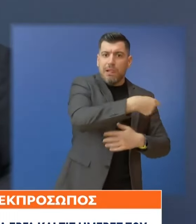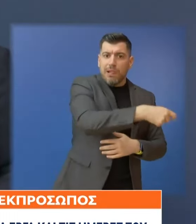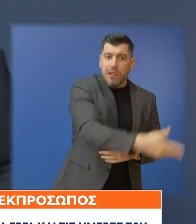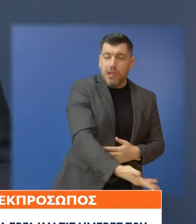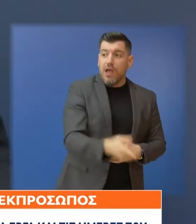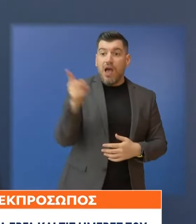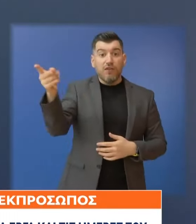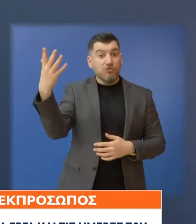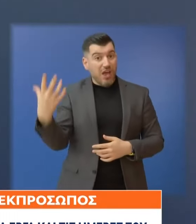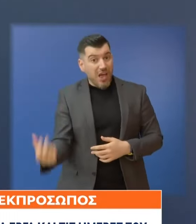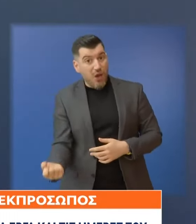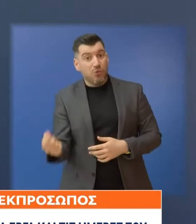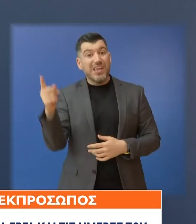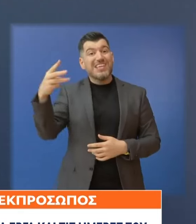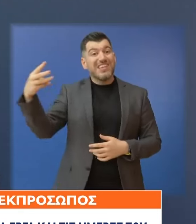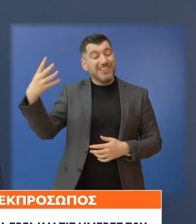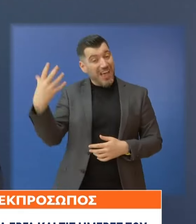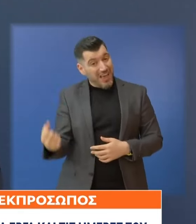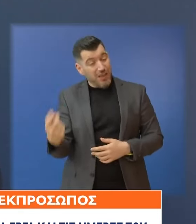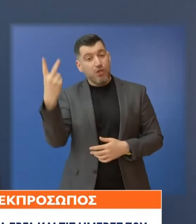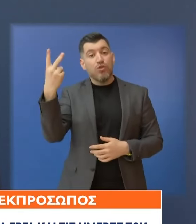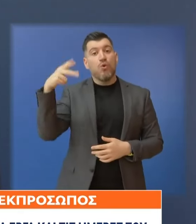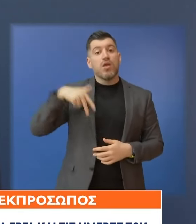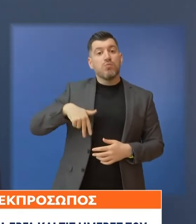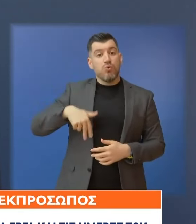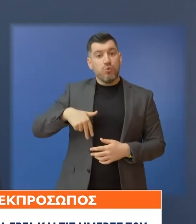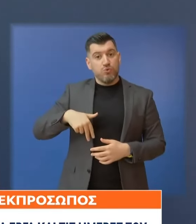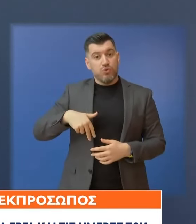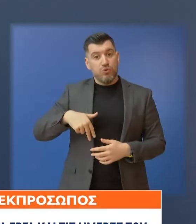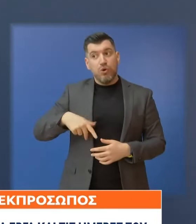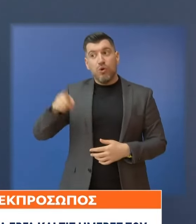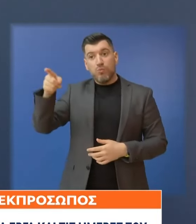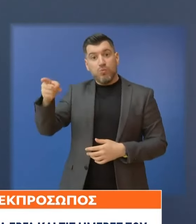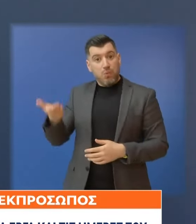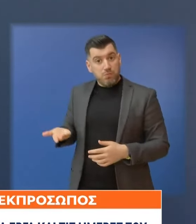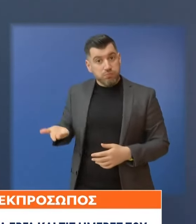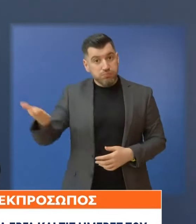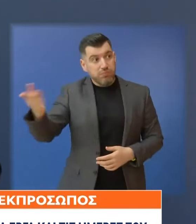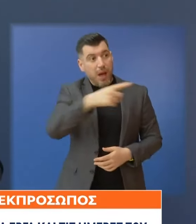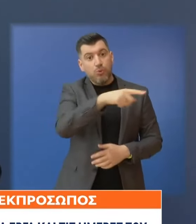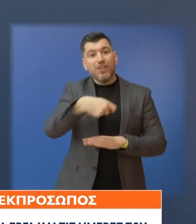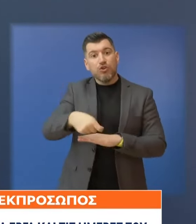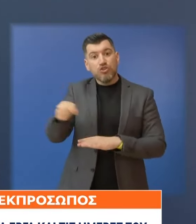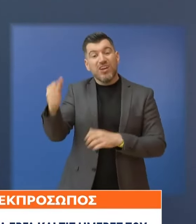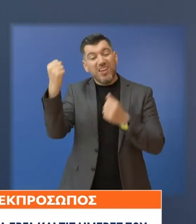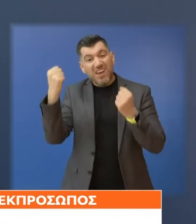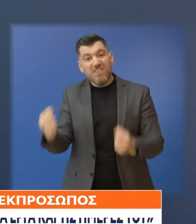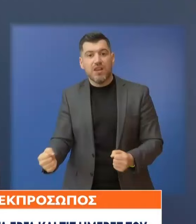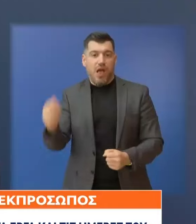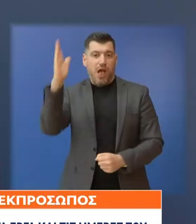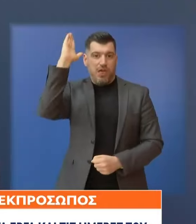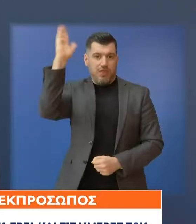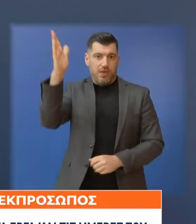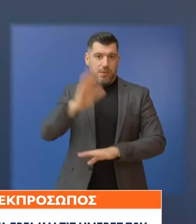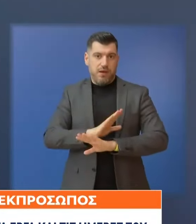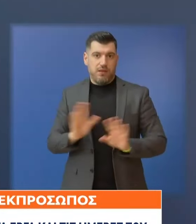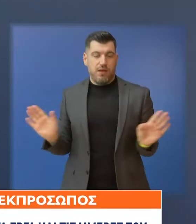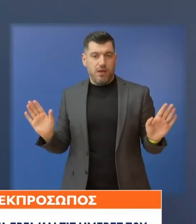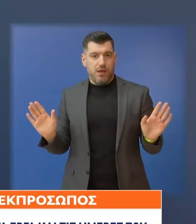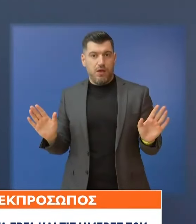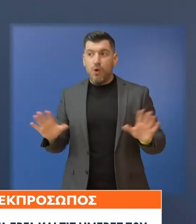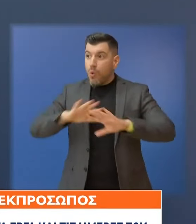καταδικασμένους από τη δικαιοσύνη για πάρα πολύ σοβαρά αδικήματα, όταν πλέον βγαίνουν στο φως τέτοια στοιχεία,